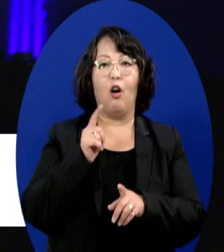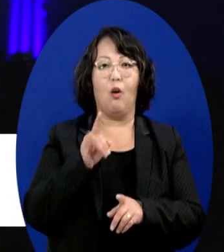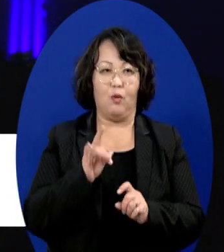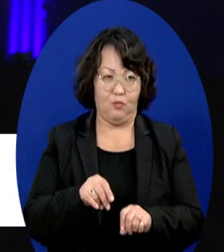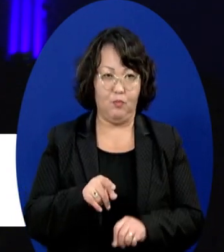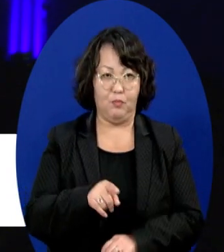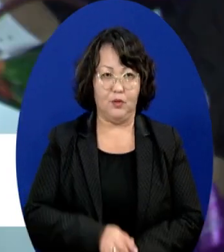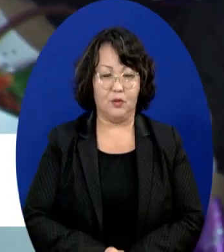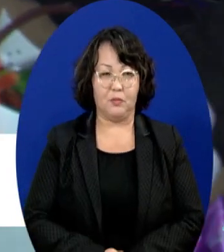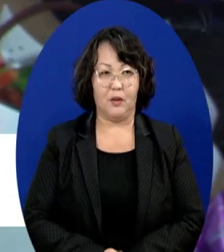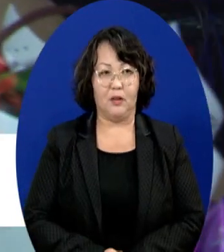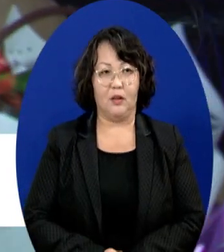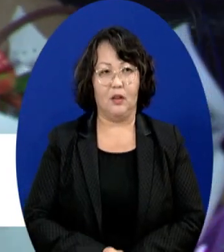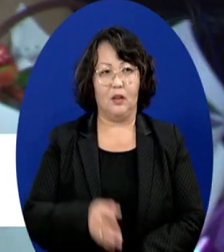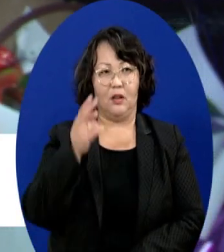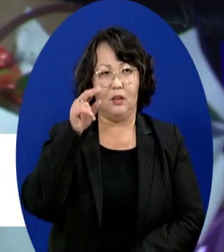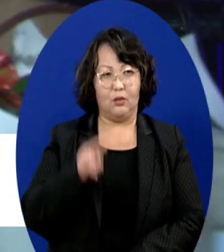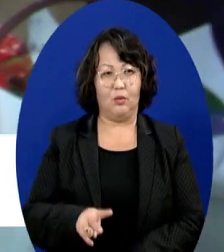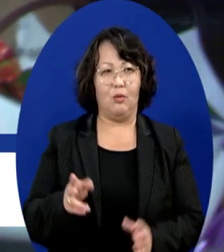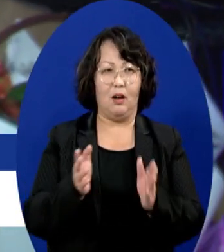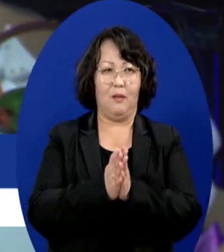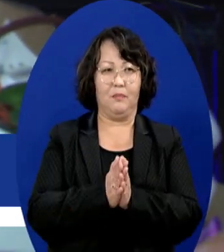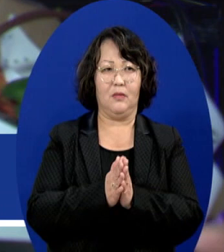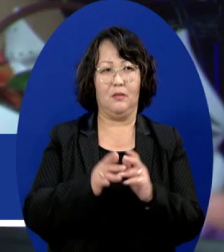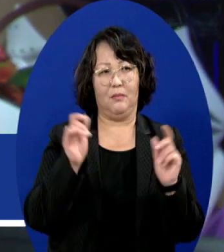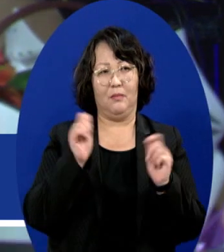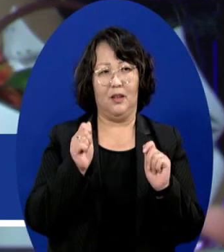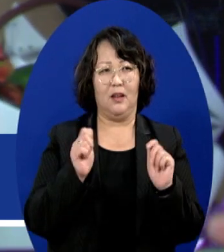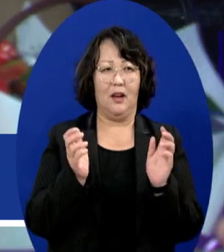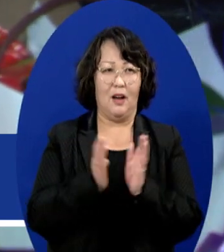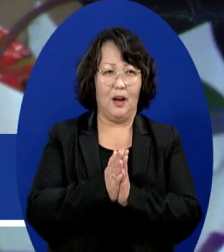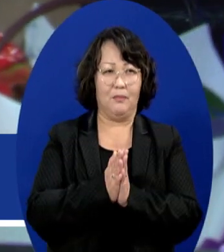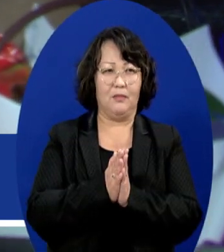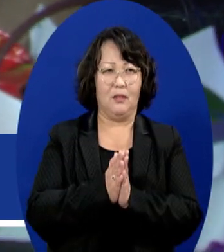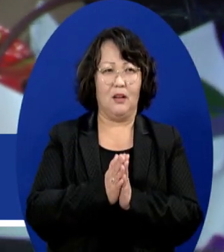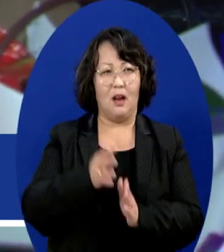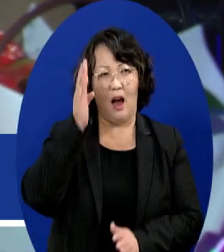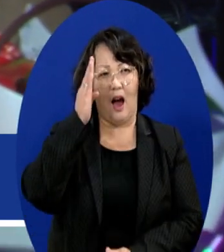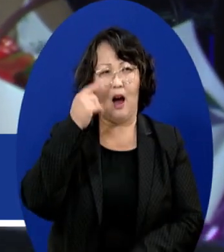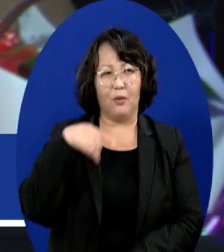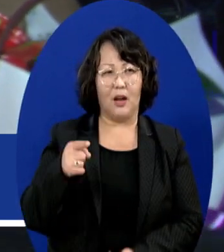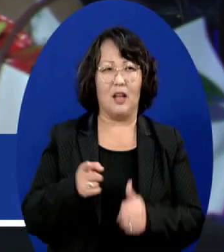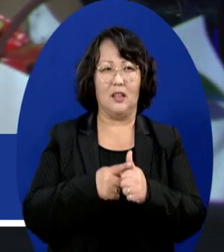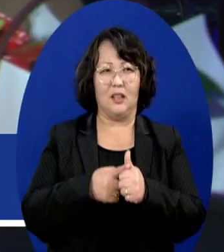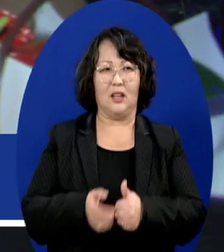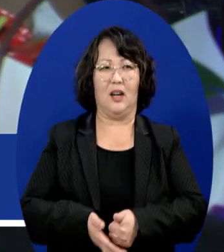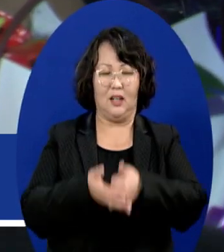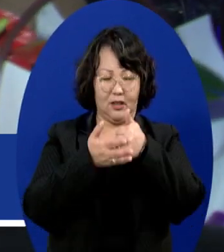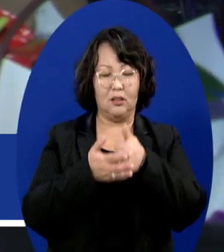тохиолдол энэ боллоо. Дүүтэйг энэ наадам дээр хамт зогсож аавынхаа нэрийг гаргаж